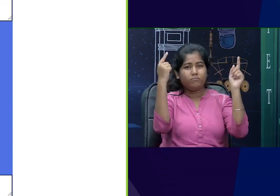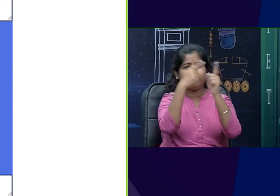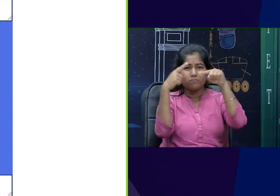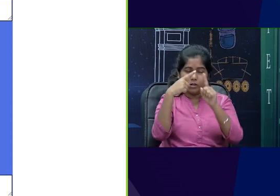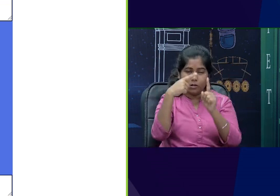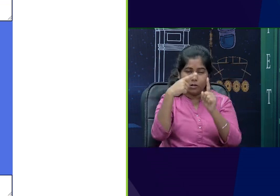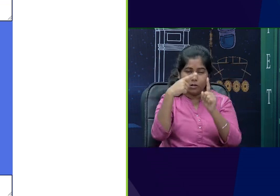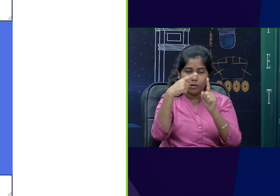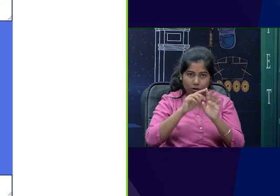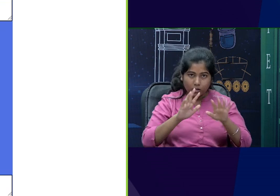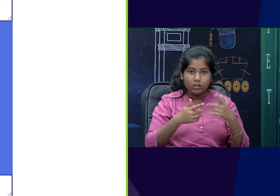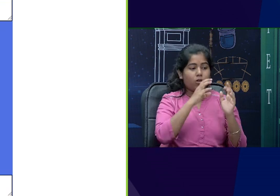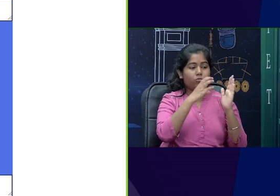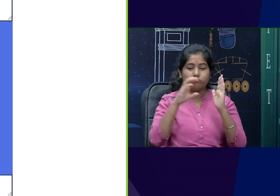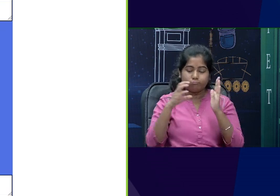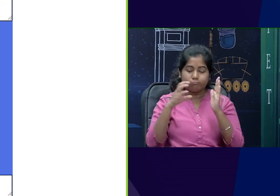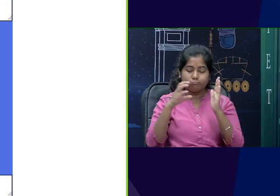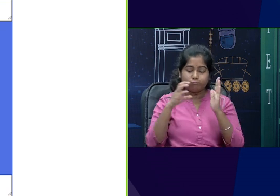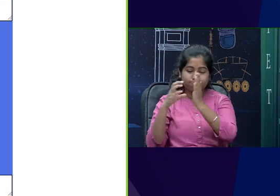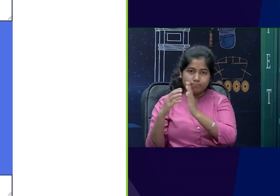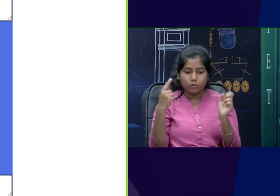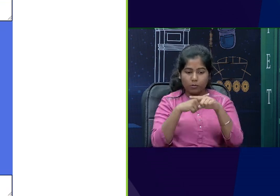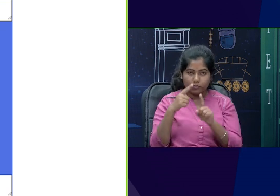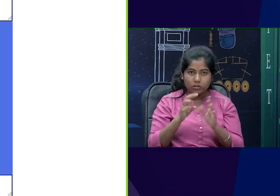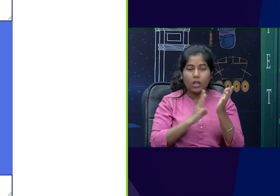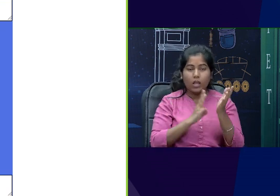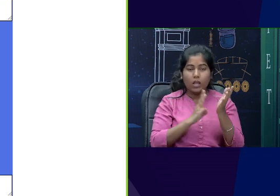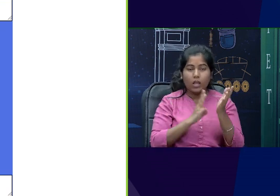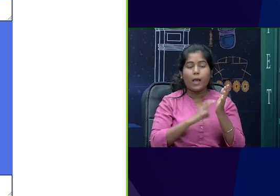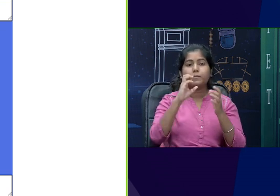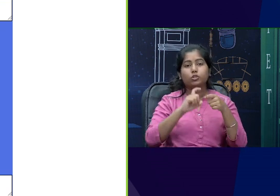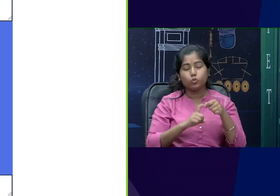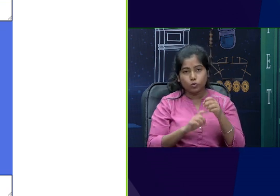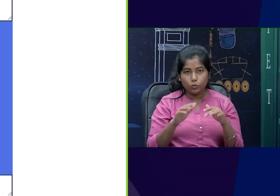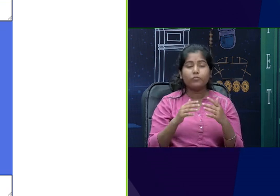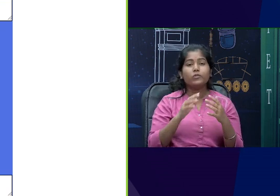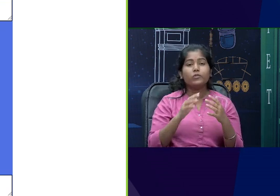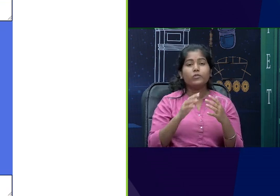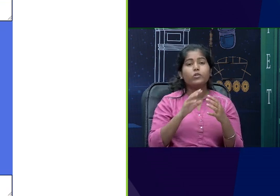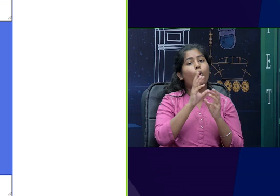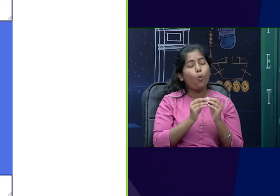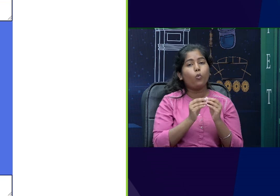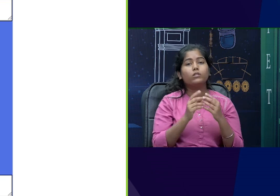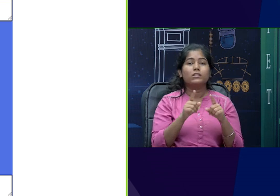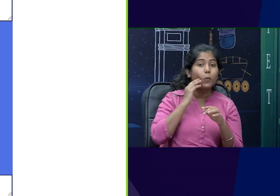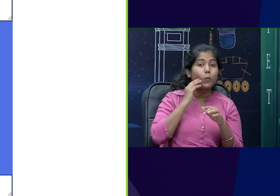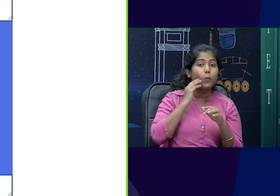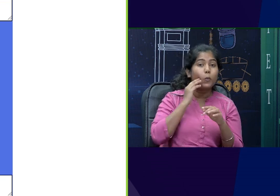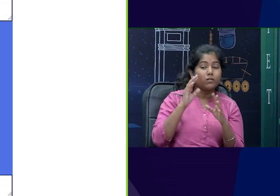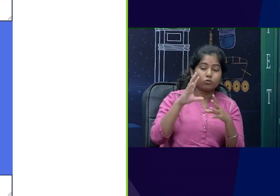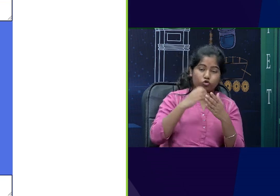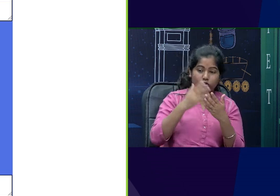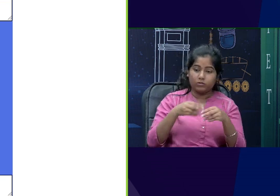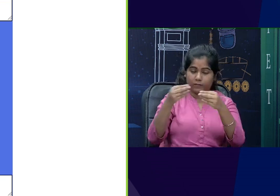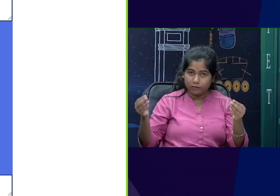टेक्स्ट मैचिंग है, MCQs है, तो ये सारे टीचर क्या करेगा, जब असाइन करेगा लेसन, बच्चे को एक्सरसाइज भी असाइन